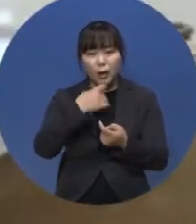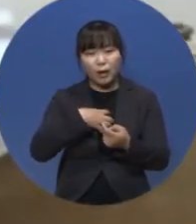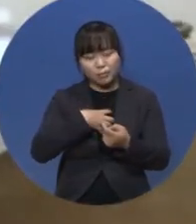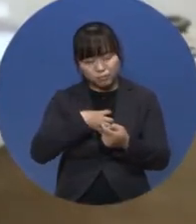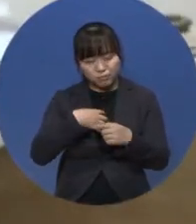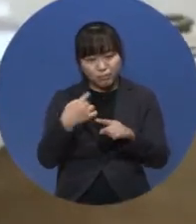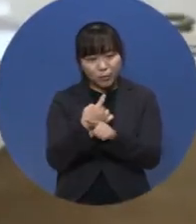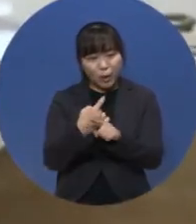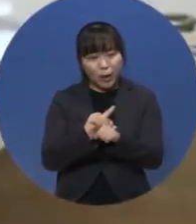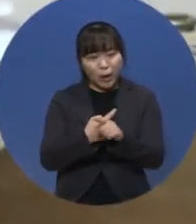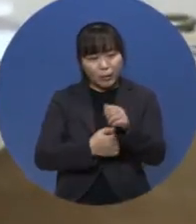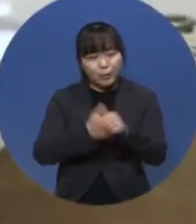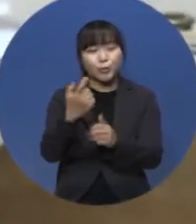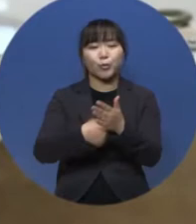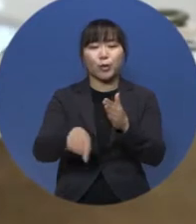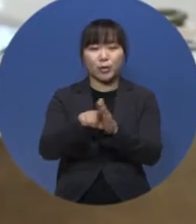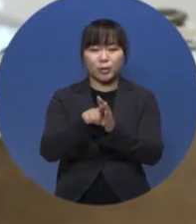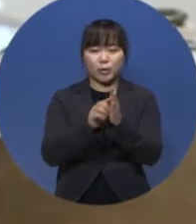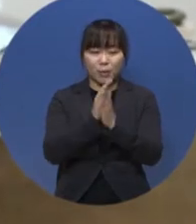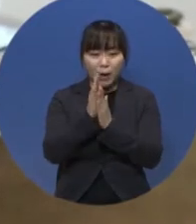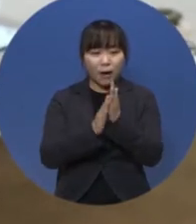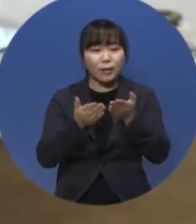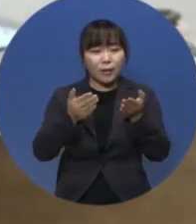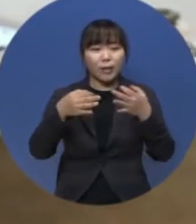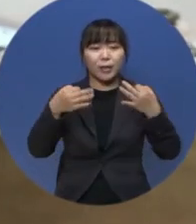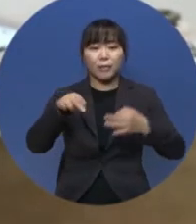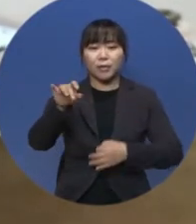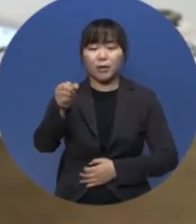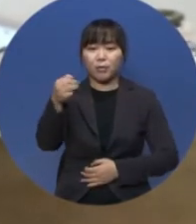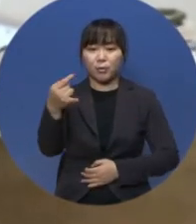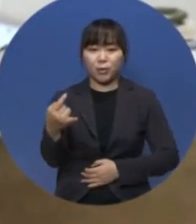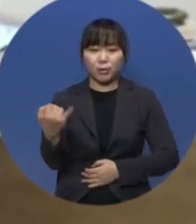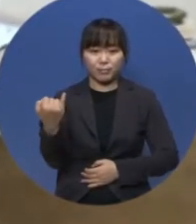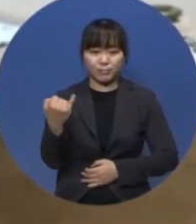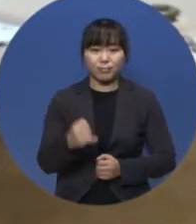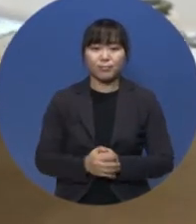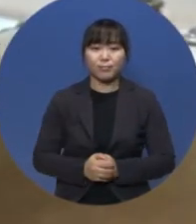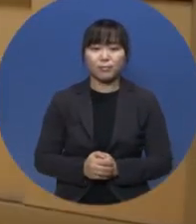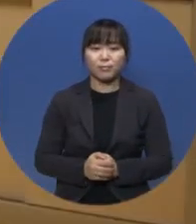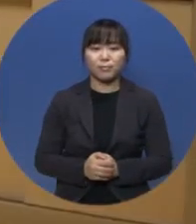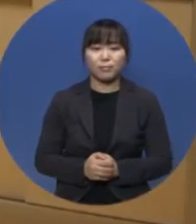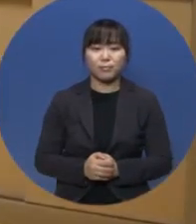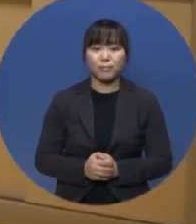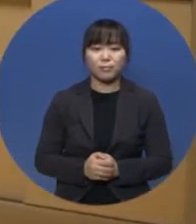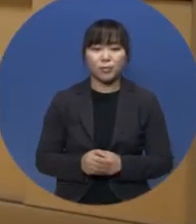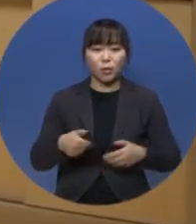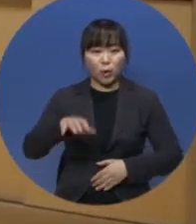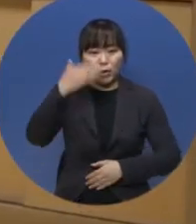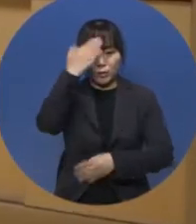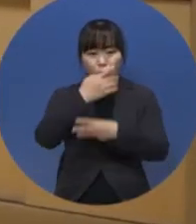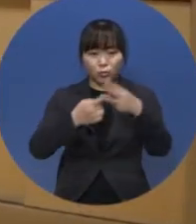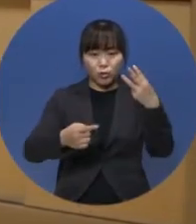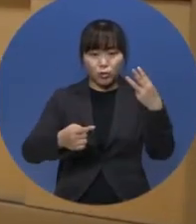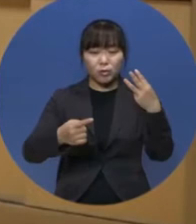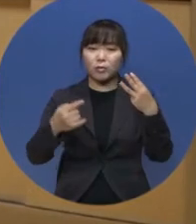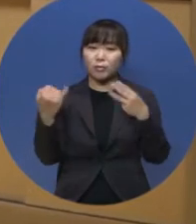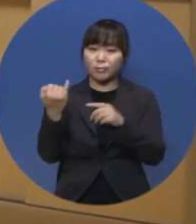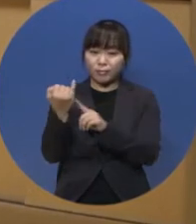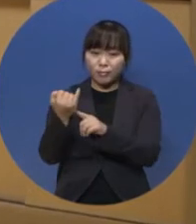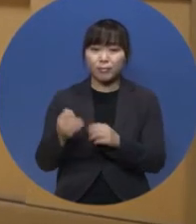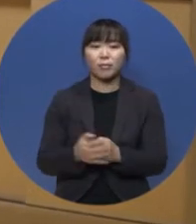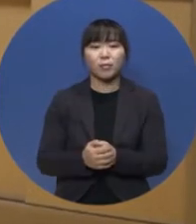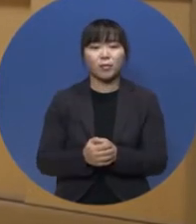치유하고 극복을 위해 불공을 드리는 김상회 주지입니다. 고향이 청주인 김상회